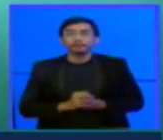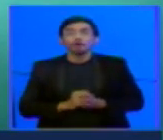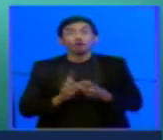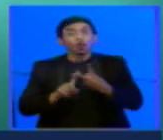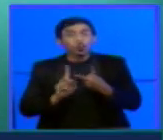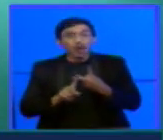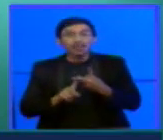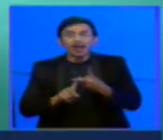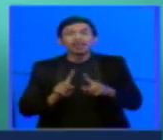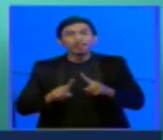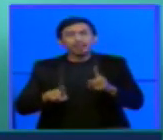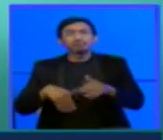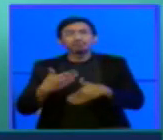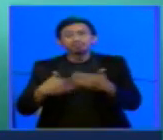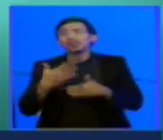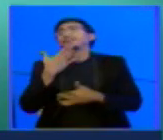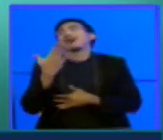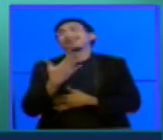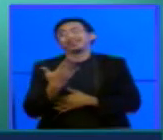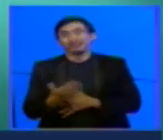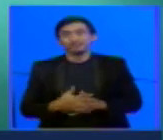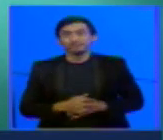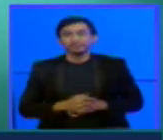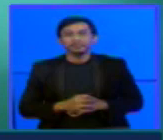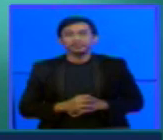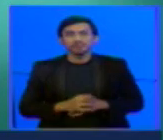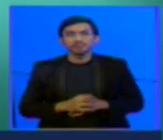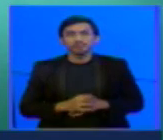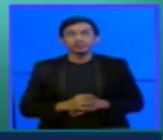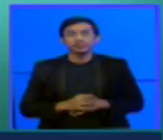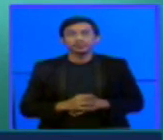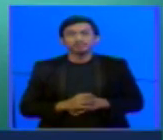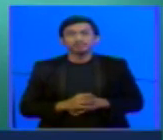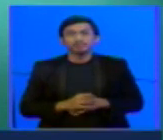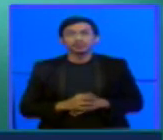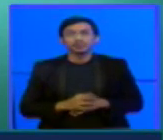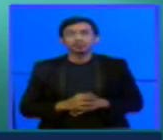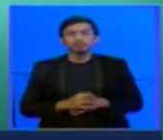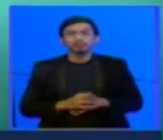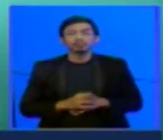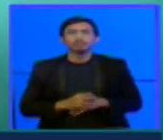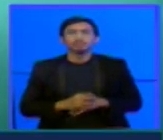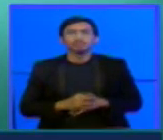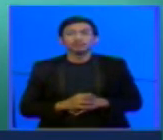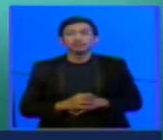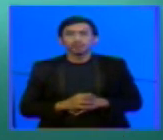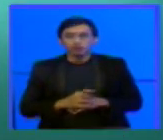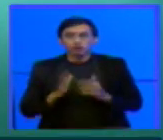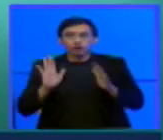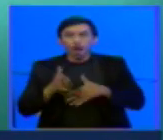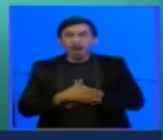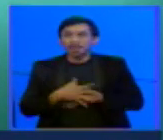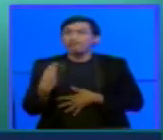sudah biasa. Ya, pas jenazah mau datang itu tidak ada yang berani mimpin menyolatkan. Nah,